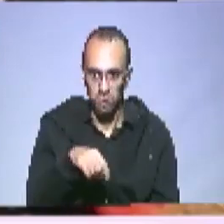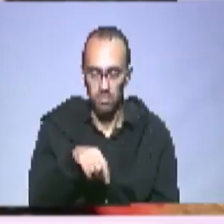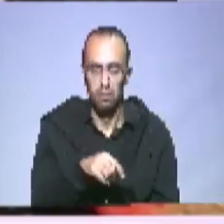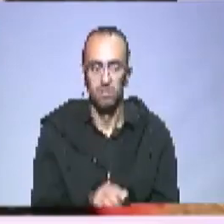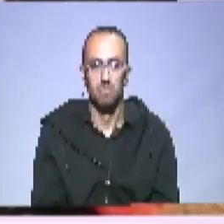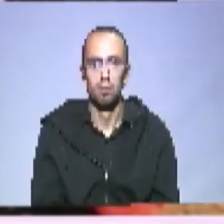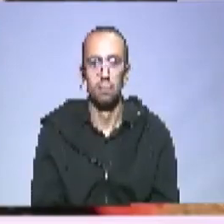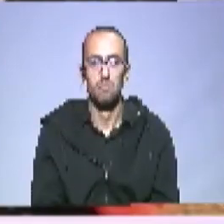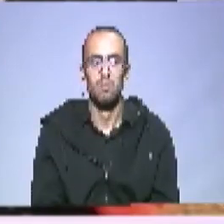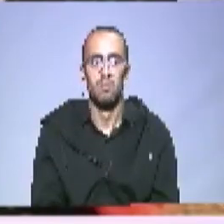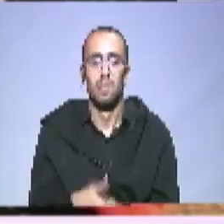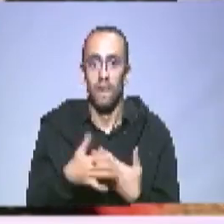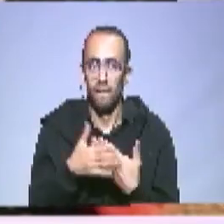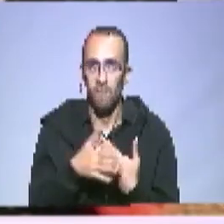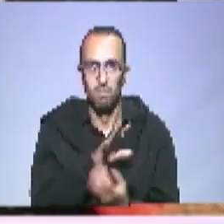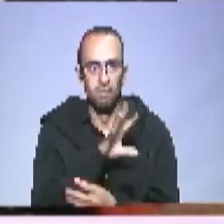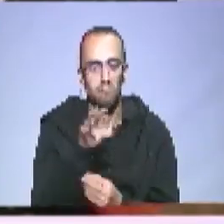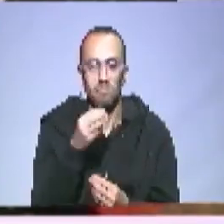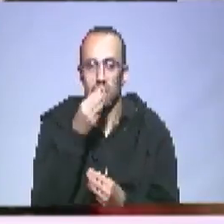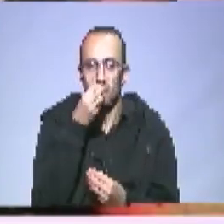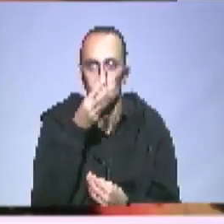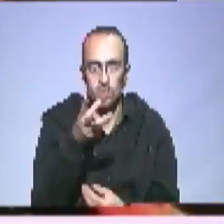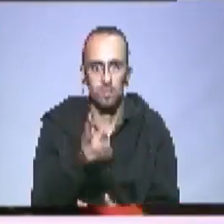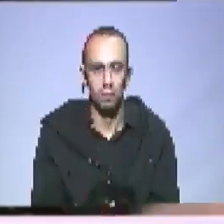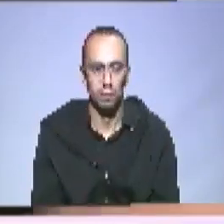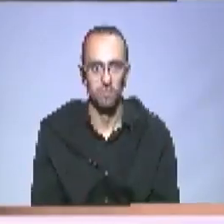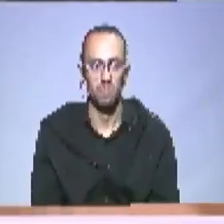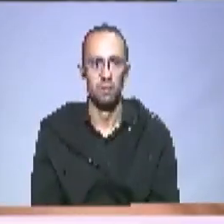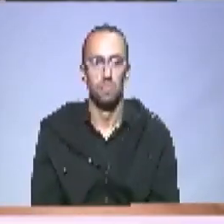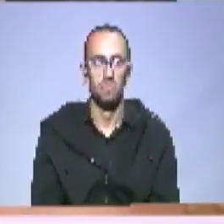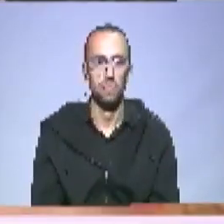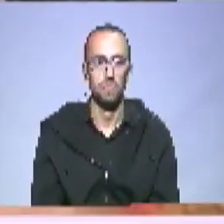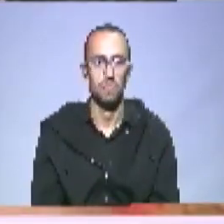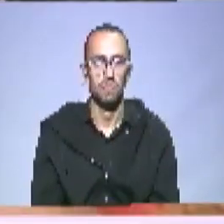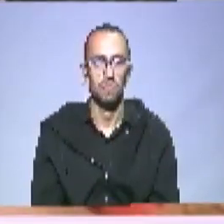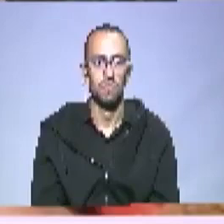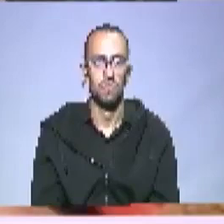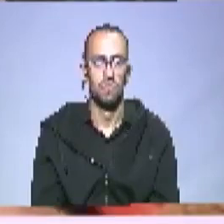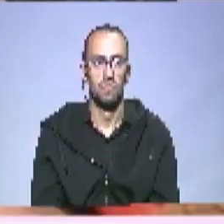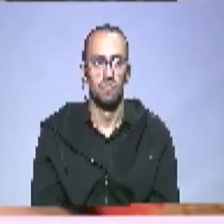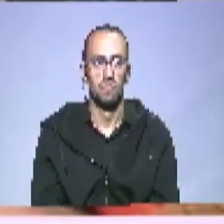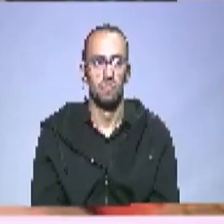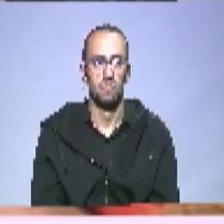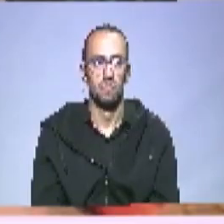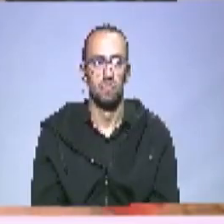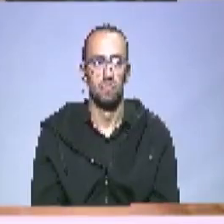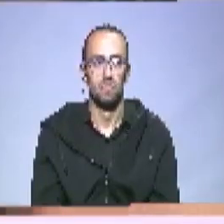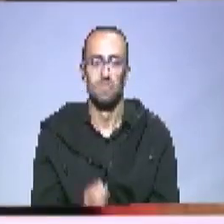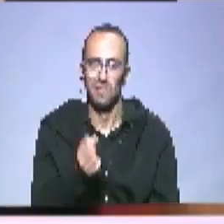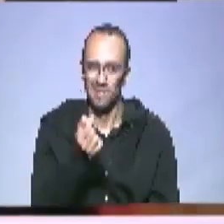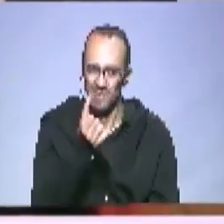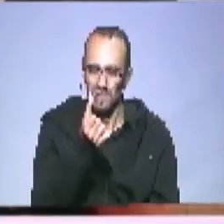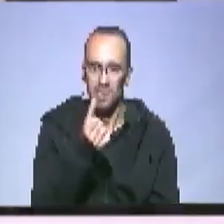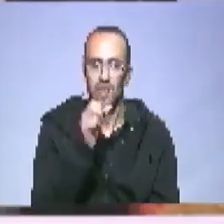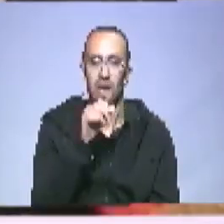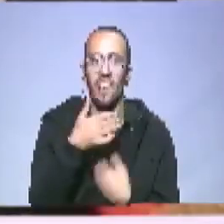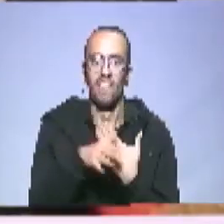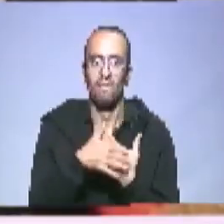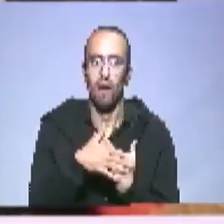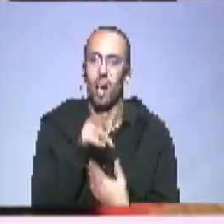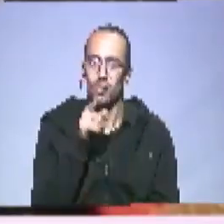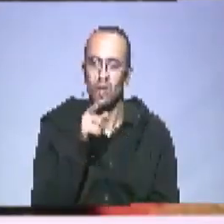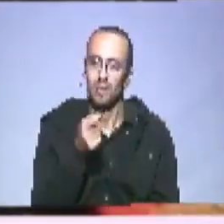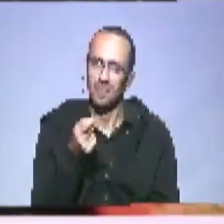كويس؟ فأنت معاكي الزبيب مع القرفة بقى مع الحاجات. برافو عليكي يا دكتورة، تديكي طعم رائع جدا. سنة قرفة كمان بزيادة اهي عشان